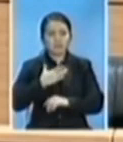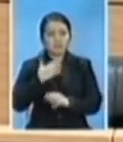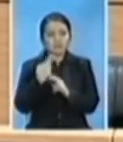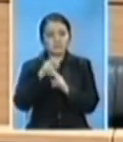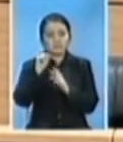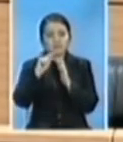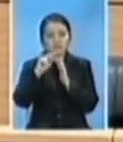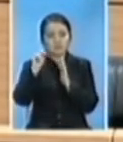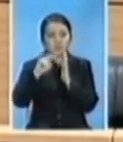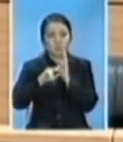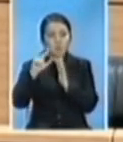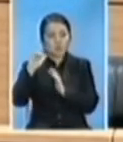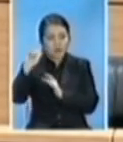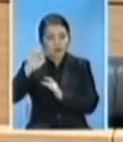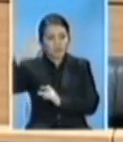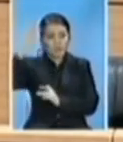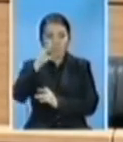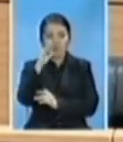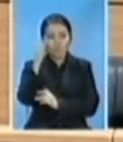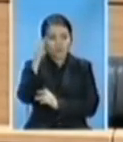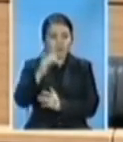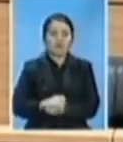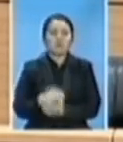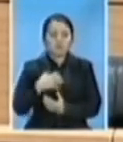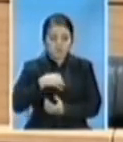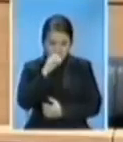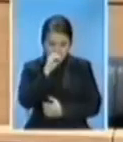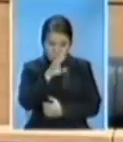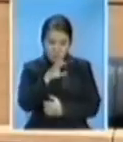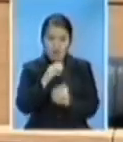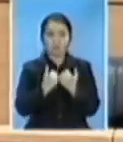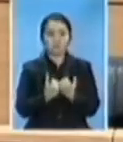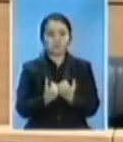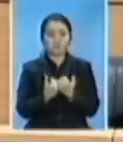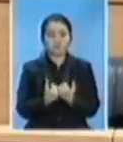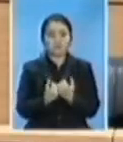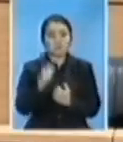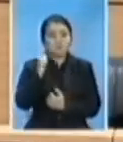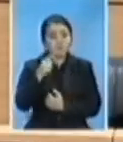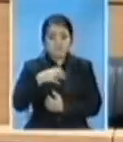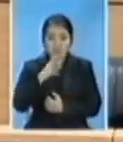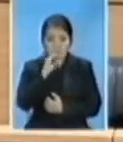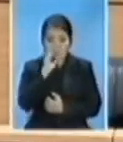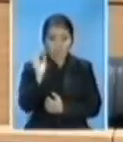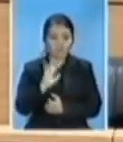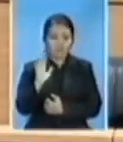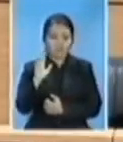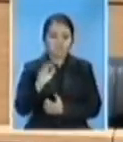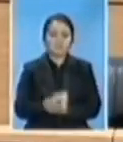นี้กระผมกราบเรียนท่านประธานว่าจริงๆไม่ใช่ว่าผมไม่อยากจะพูด